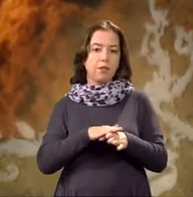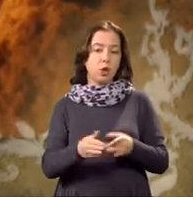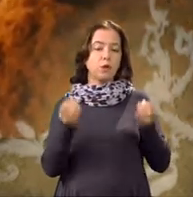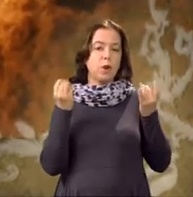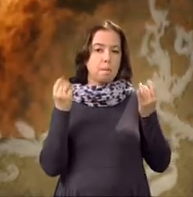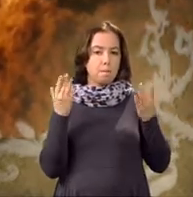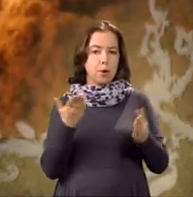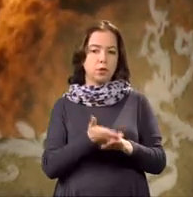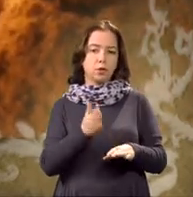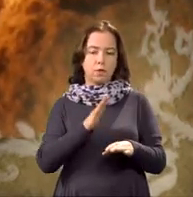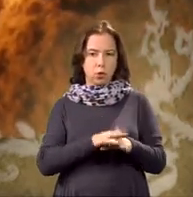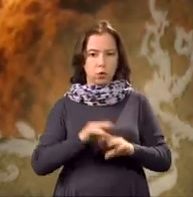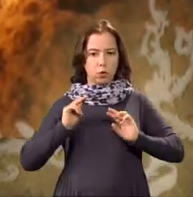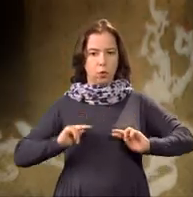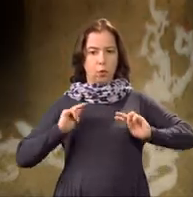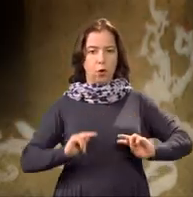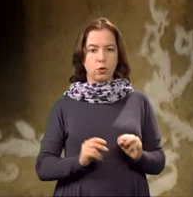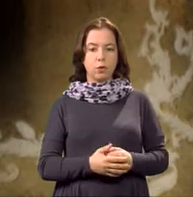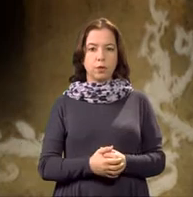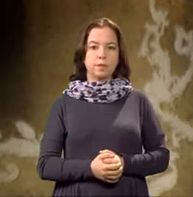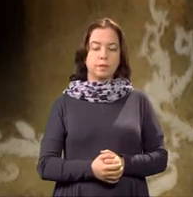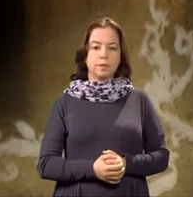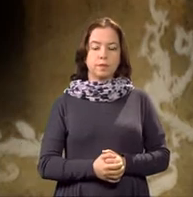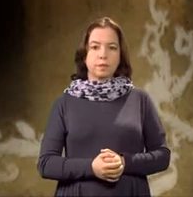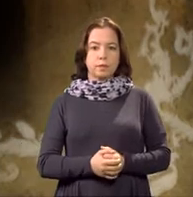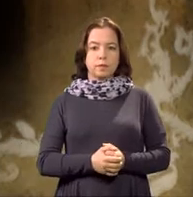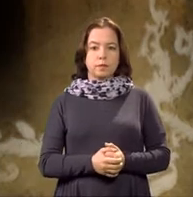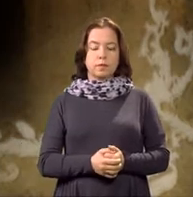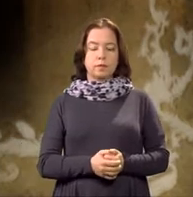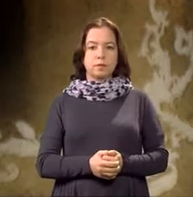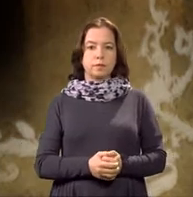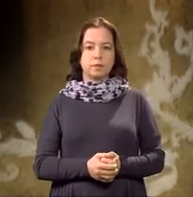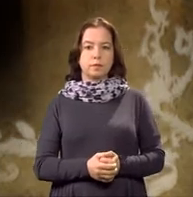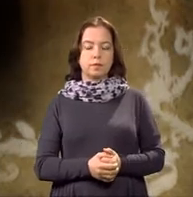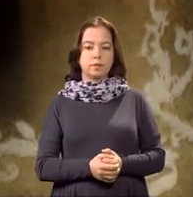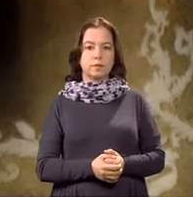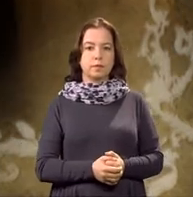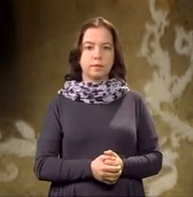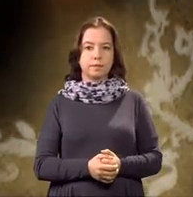просту і важку роботу.